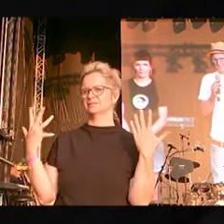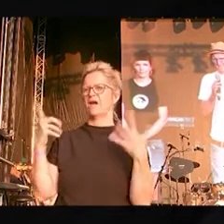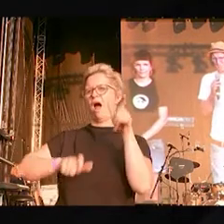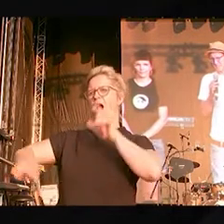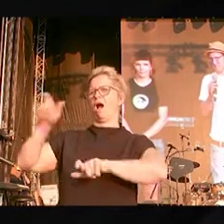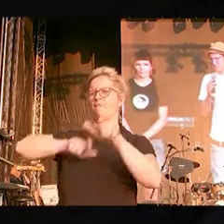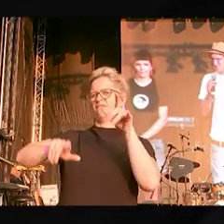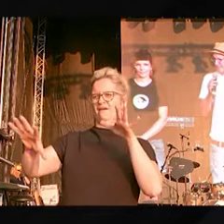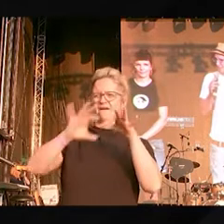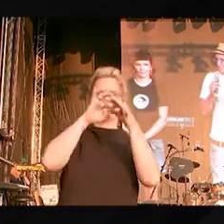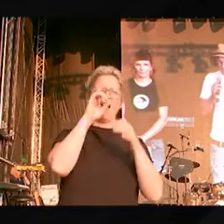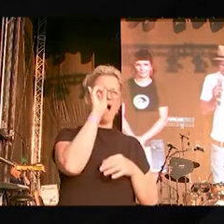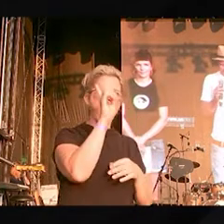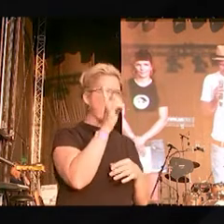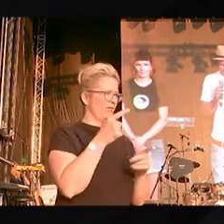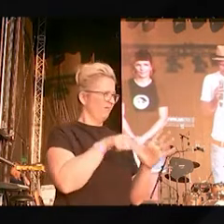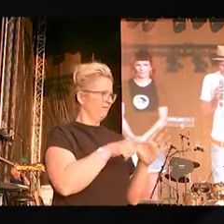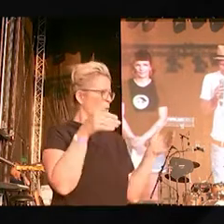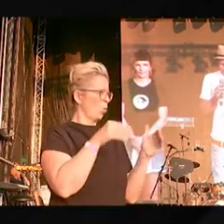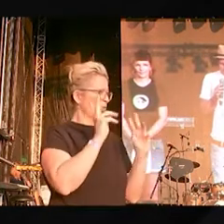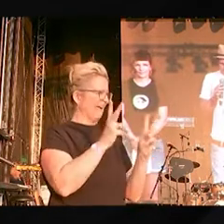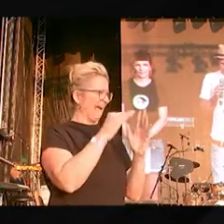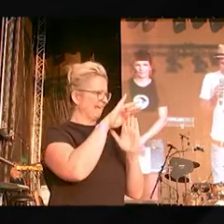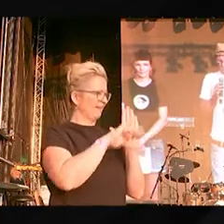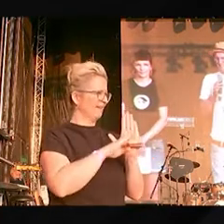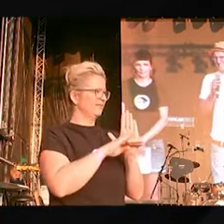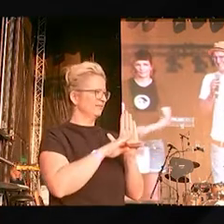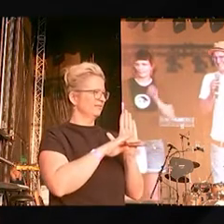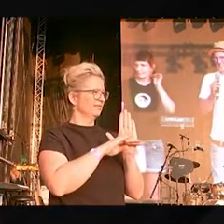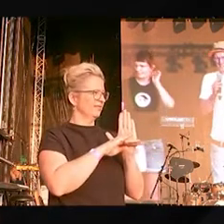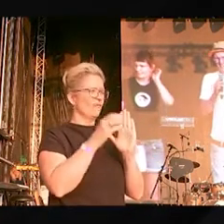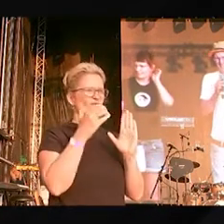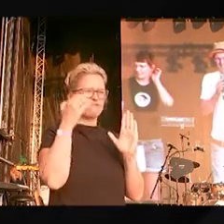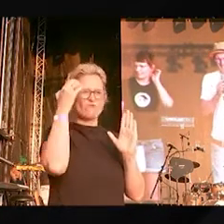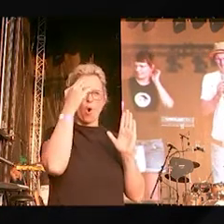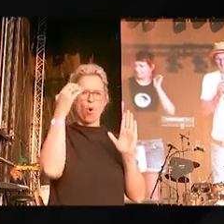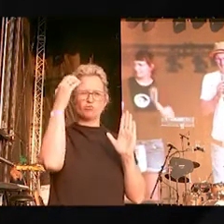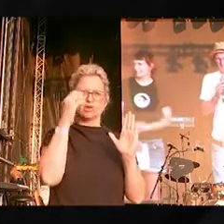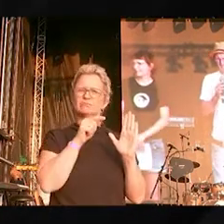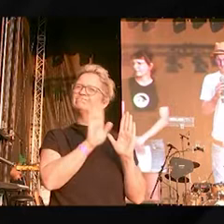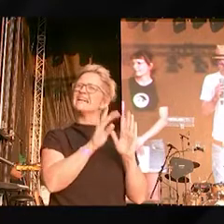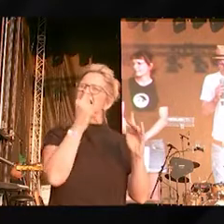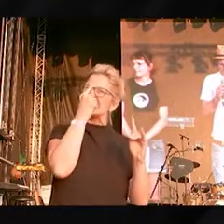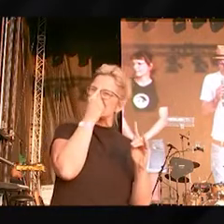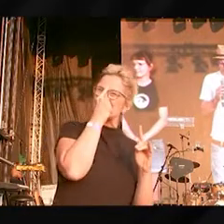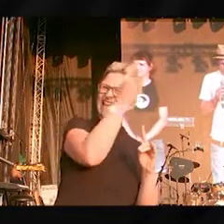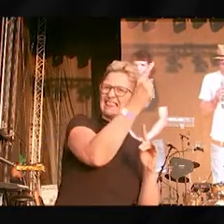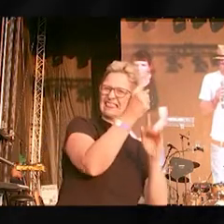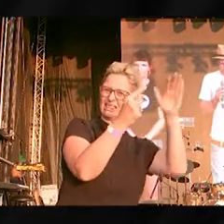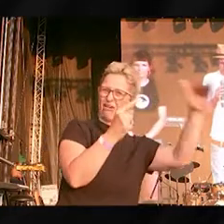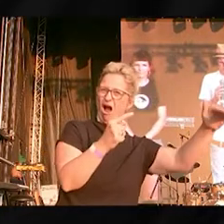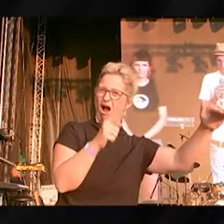Aber diese Grundrechte, unsere Abwehrrechte, sterben, wenn sie gegen ihren eigentlichen Sinn verwendet